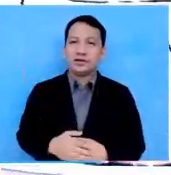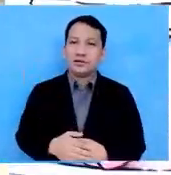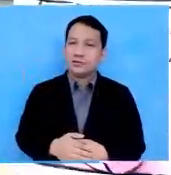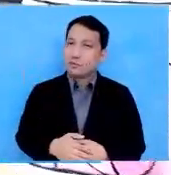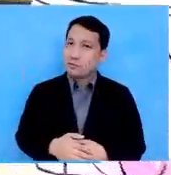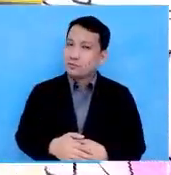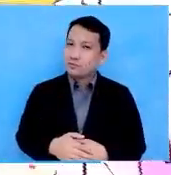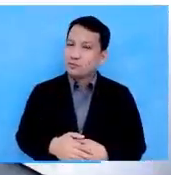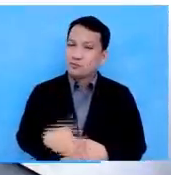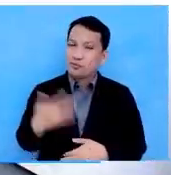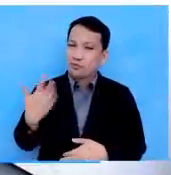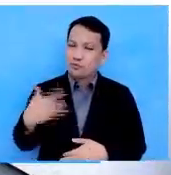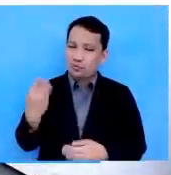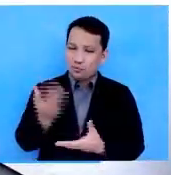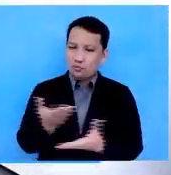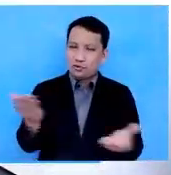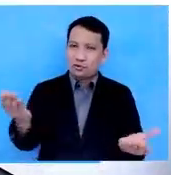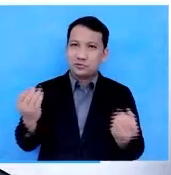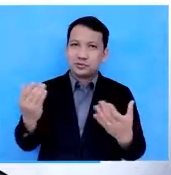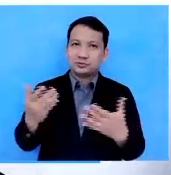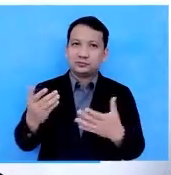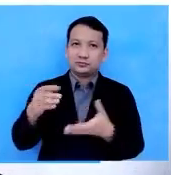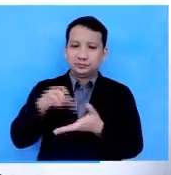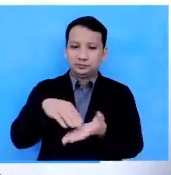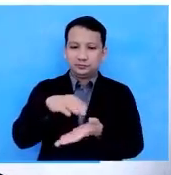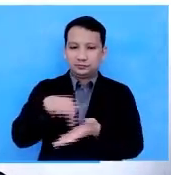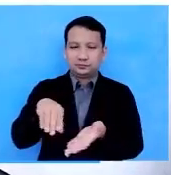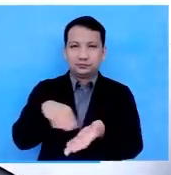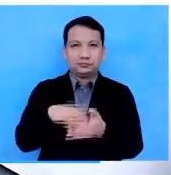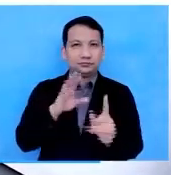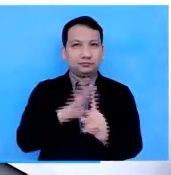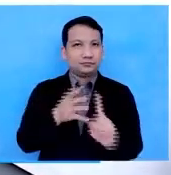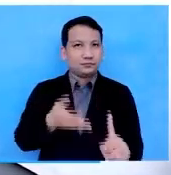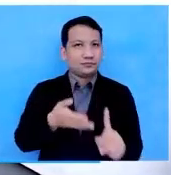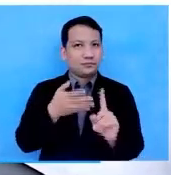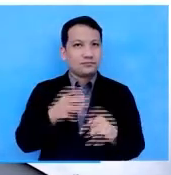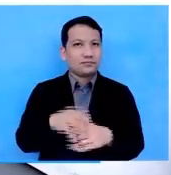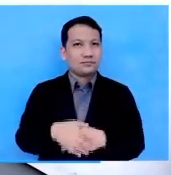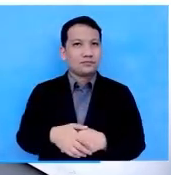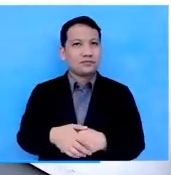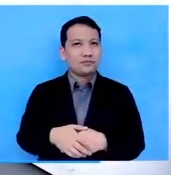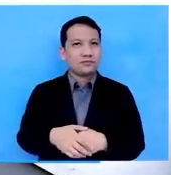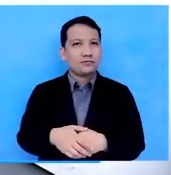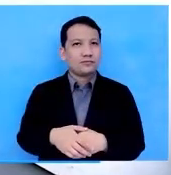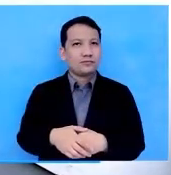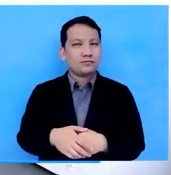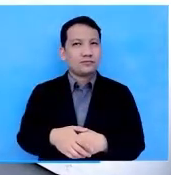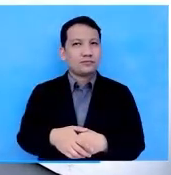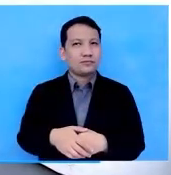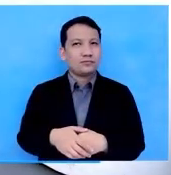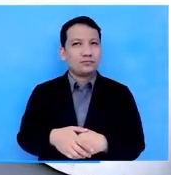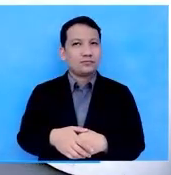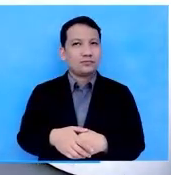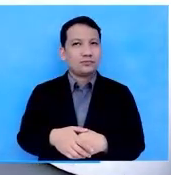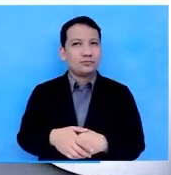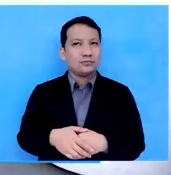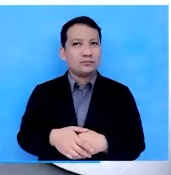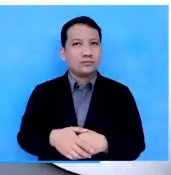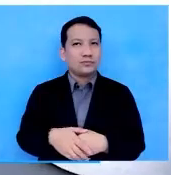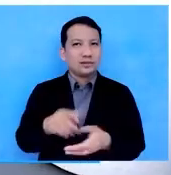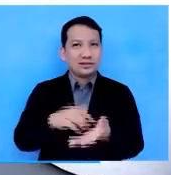no, nakakatuwa naman na dami mong dalang cake, talagang trending yan ngayon. Oh, yes. Pero yung cake na hindi pinapahid, yung cake